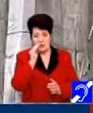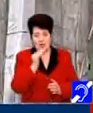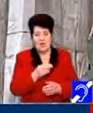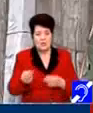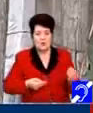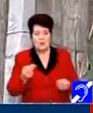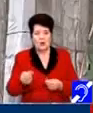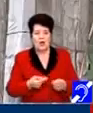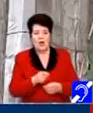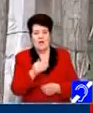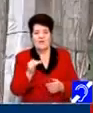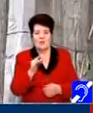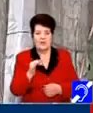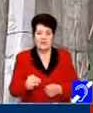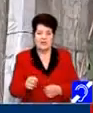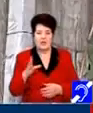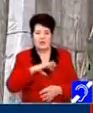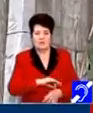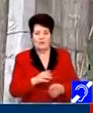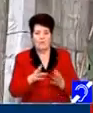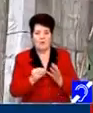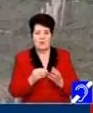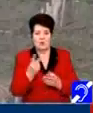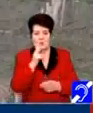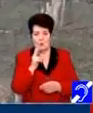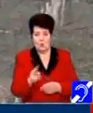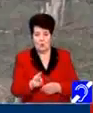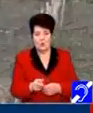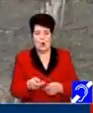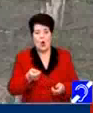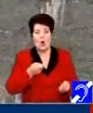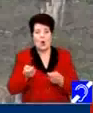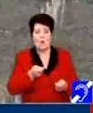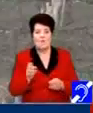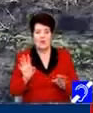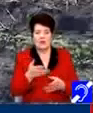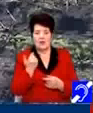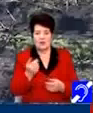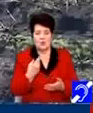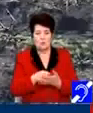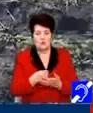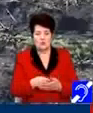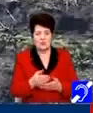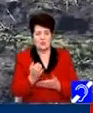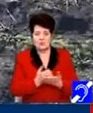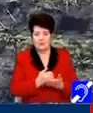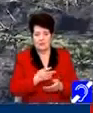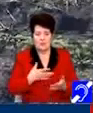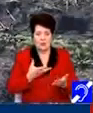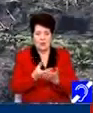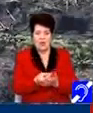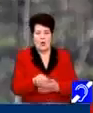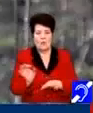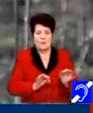un protocol prin care fermierii trebuiau să intre în posesia pământurilor în 2 luni, așa că guvernul nu a mai prevăzut în bugetul de stat bani pentru aceste